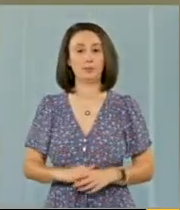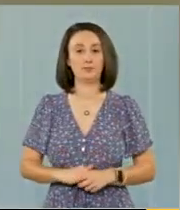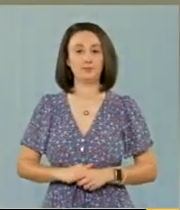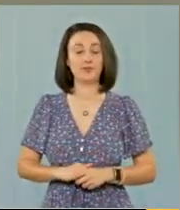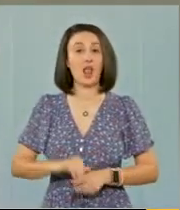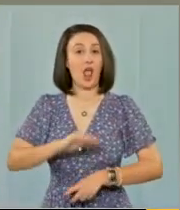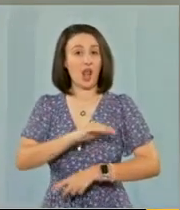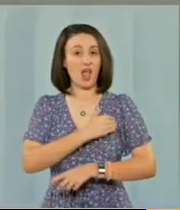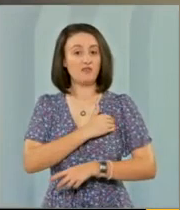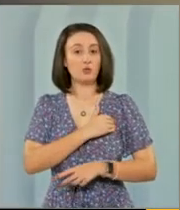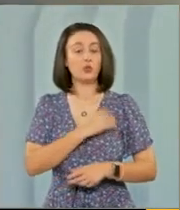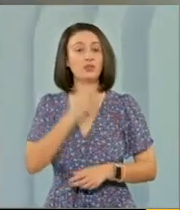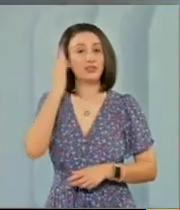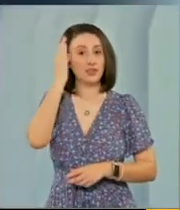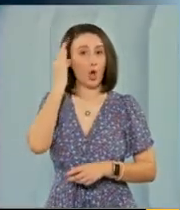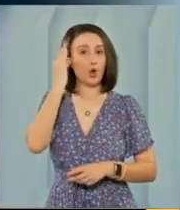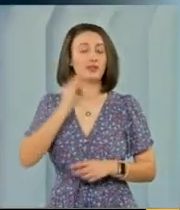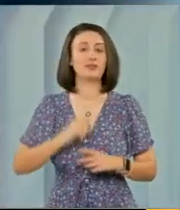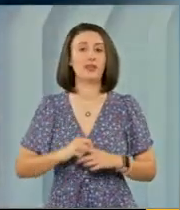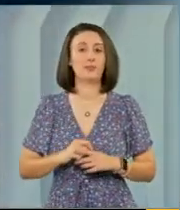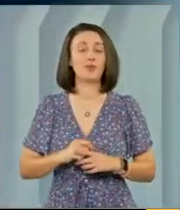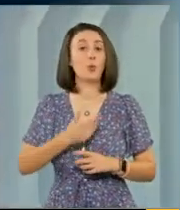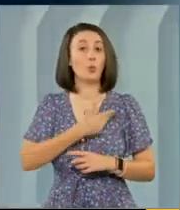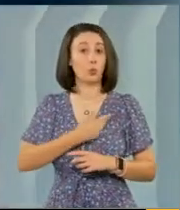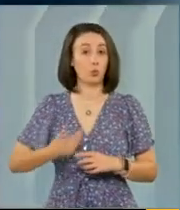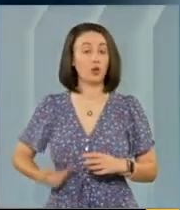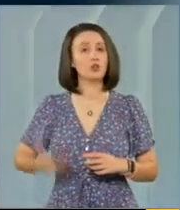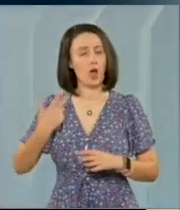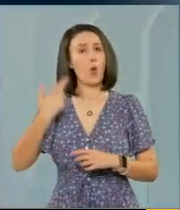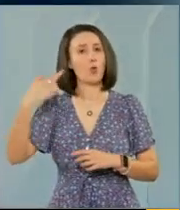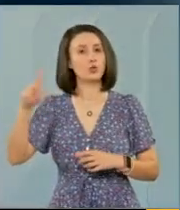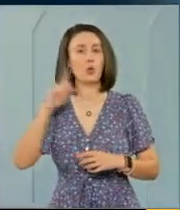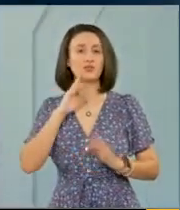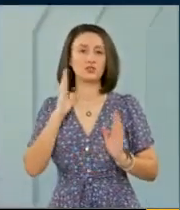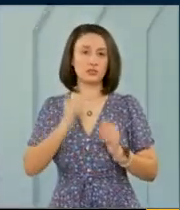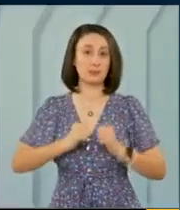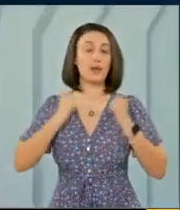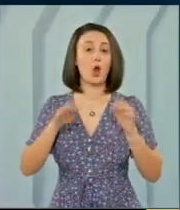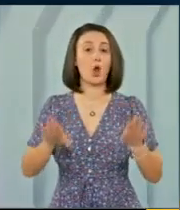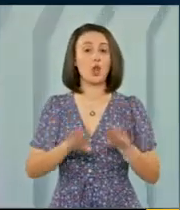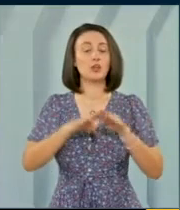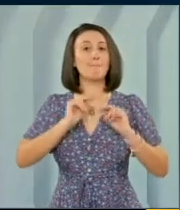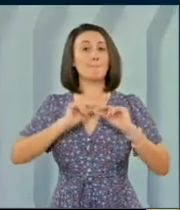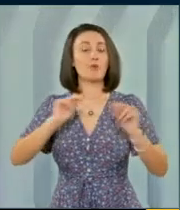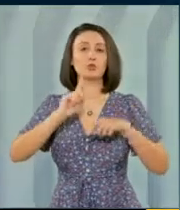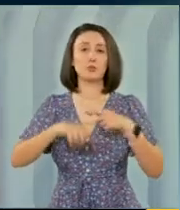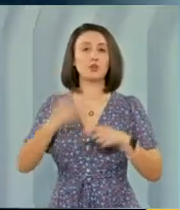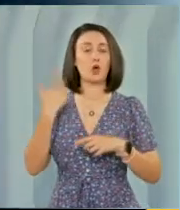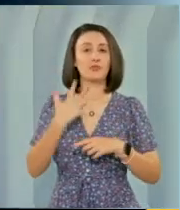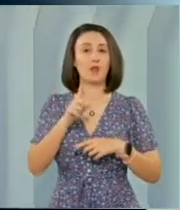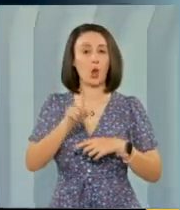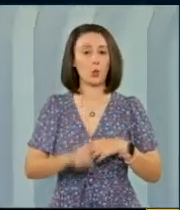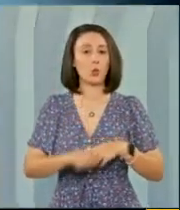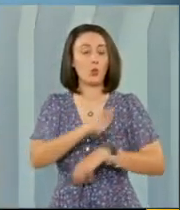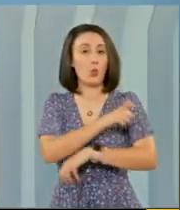elevul liceului Teoretic Alexandru Vlahuță Din București a continuat să ștergi ori zeze colegii și profesorii după ce în urmă cu trei luni